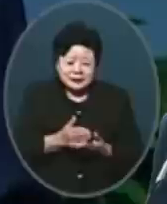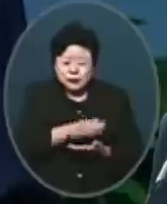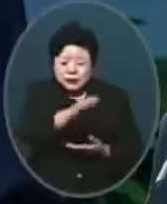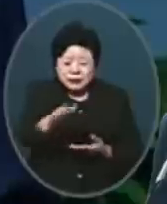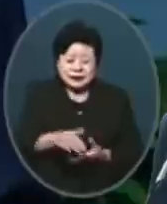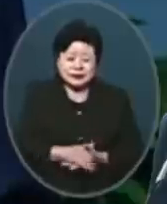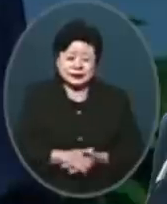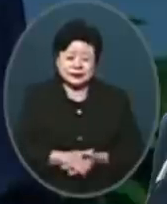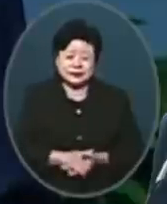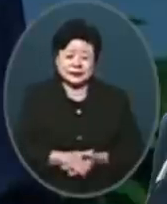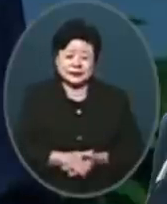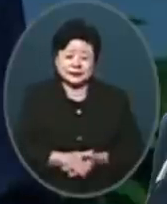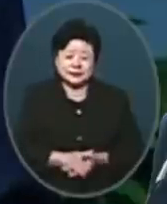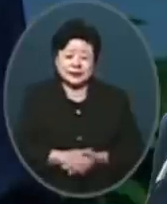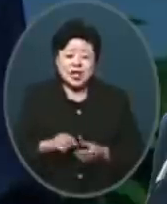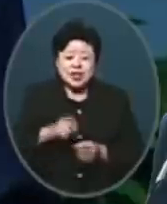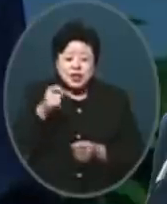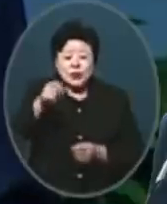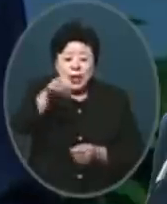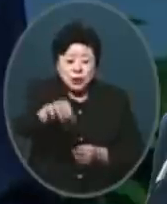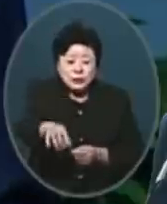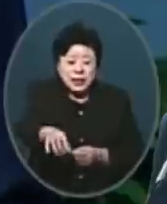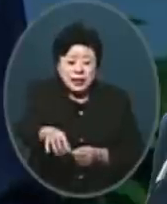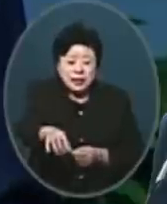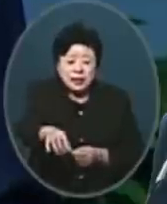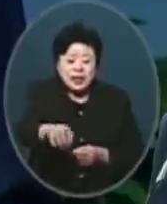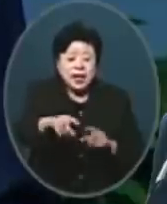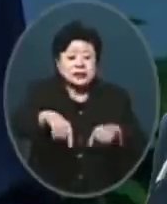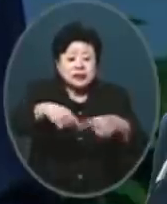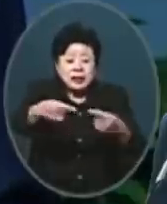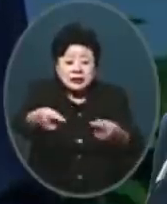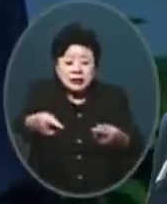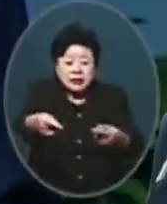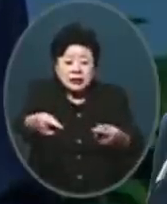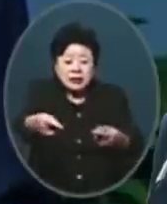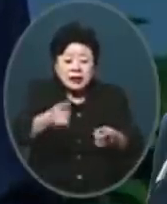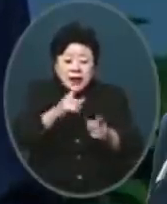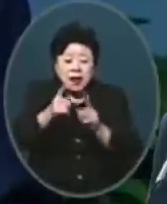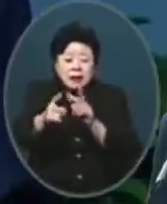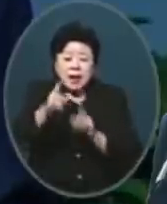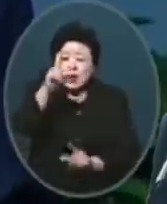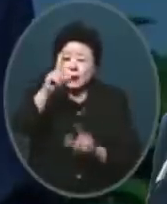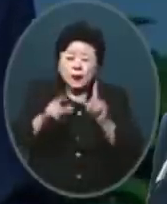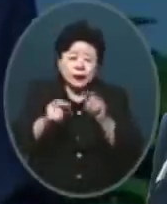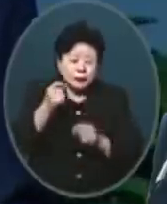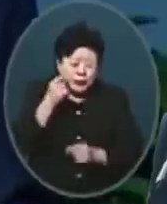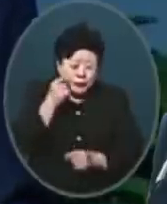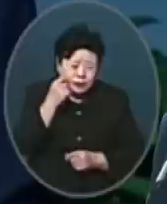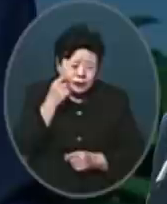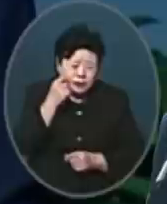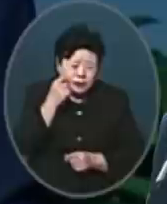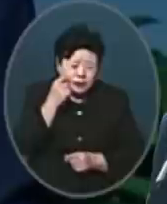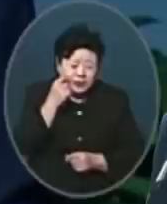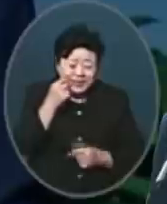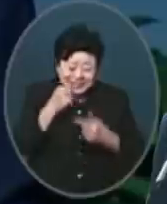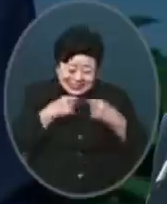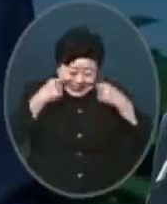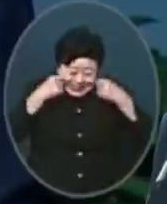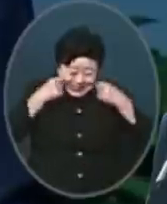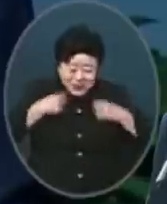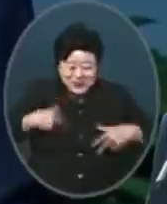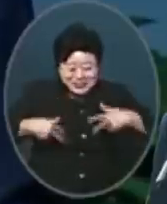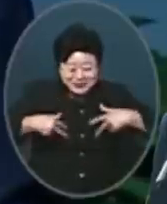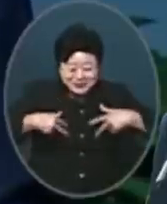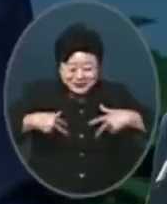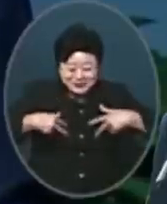우리는 영원한 곳에 들어가서 말로서 표현할 수 없는 즐거움과 기쁨